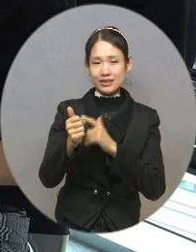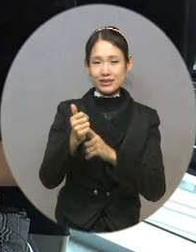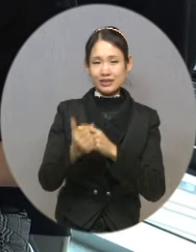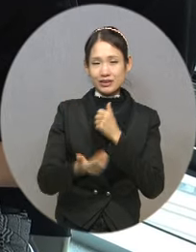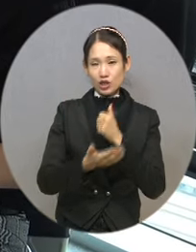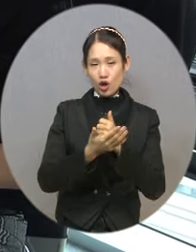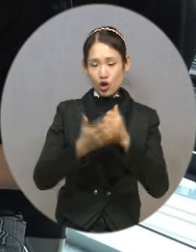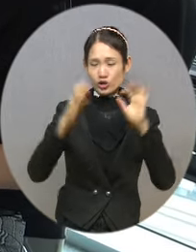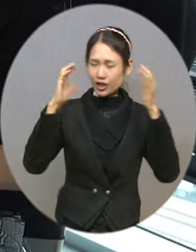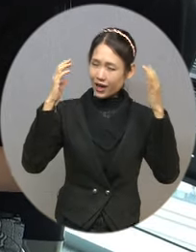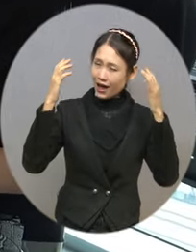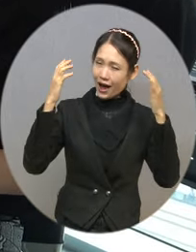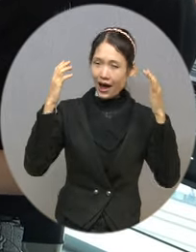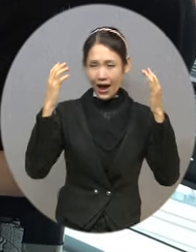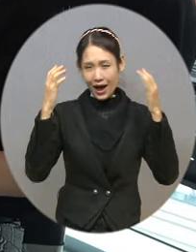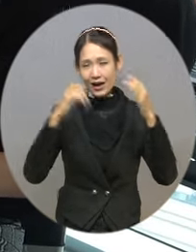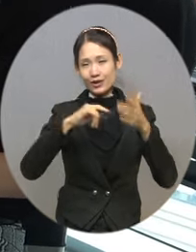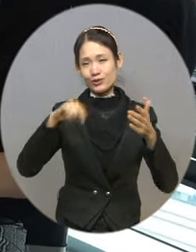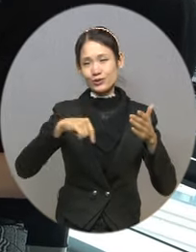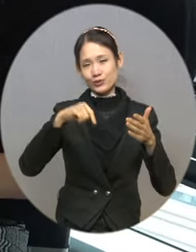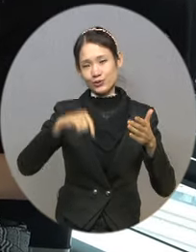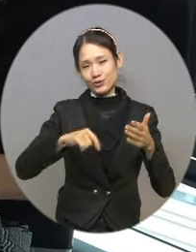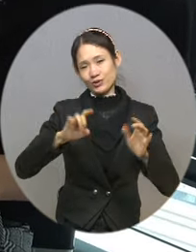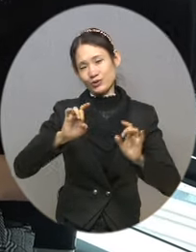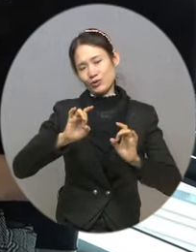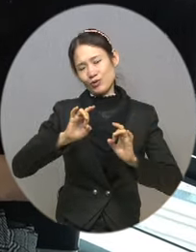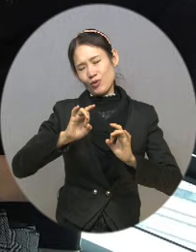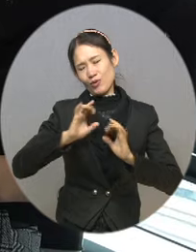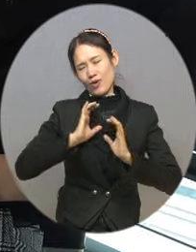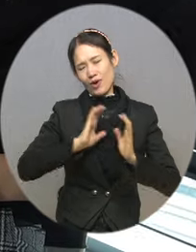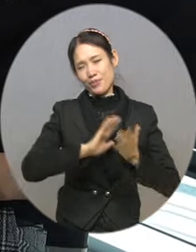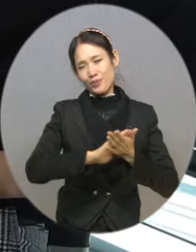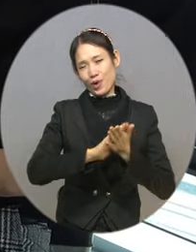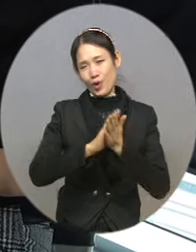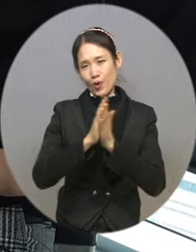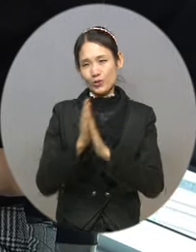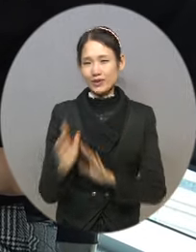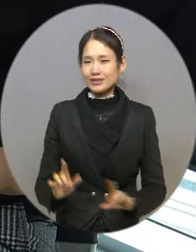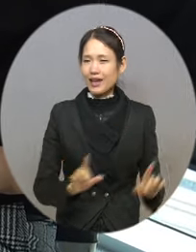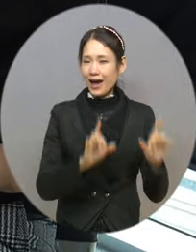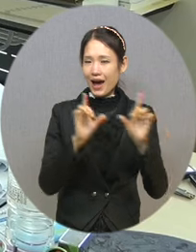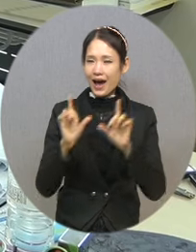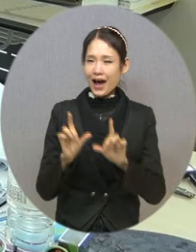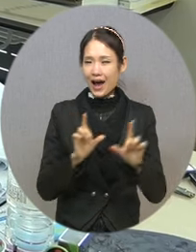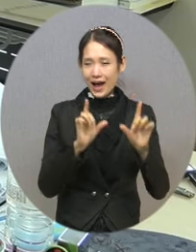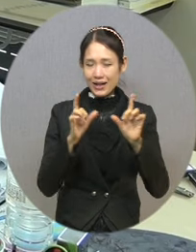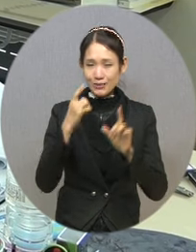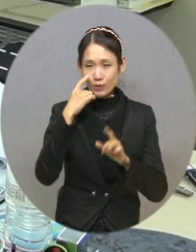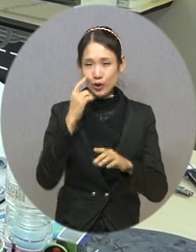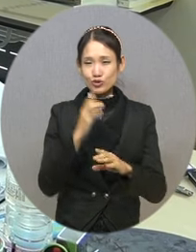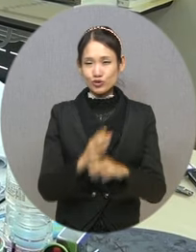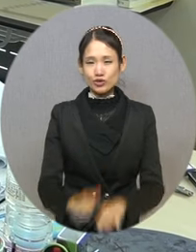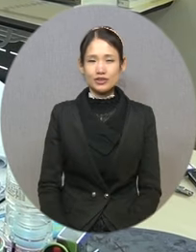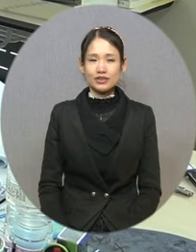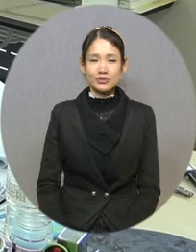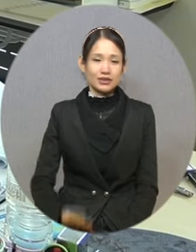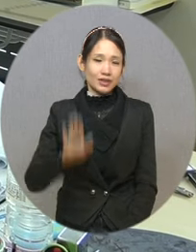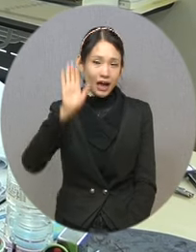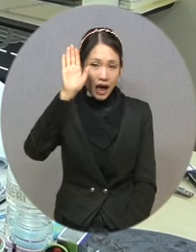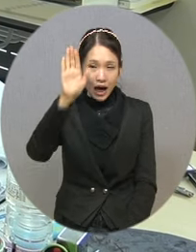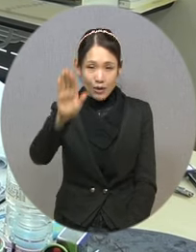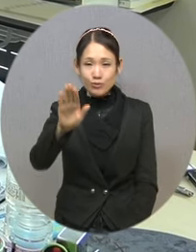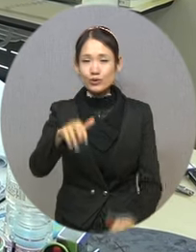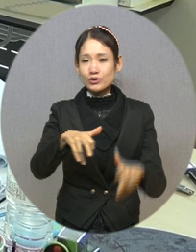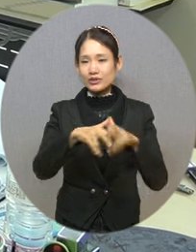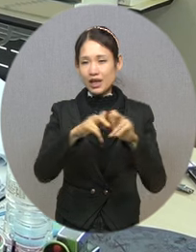응원 속에서 네. 제가 이렇게 네. 놀라운 변화된 삶을 살아가고 있습니다. 네. 네. 앞으로 장애인에 대한